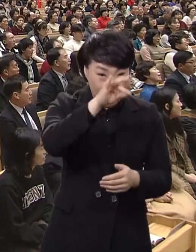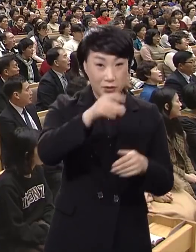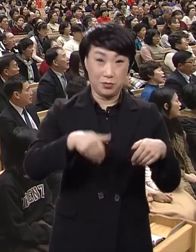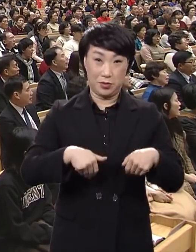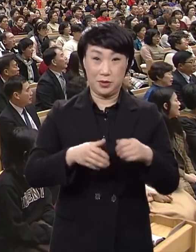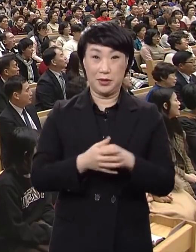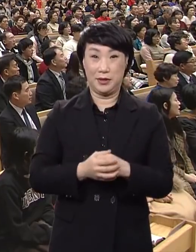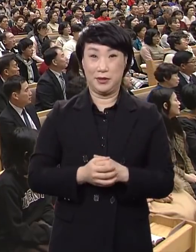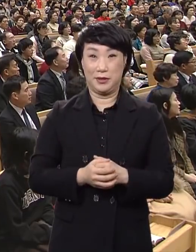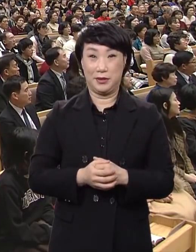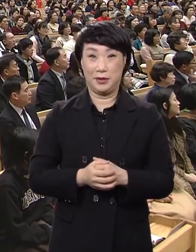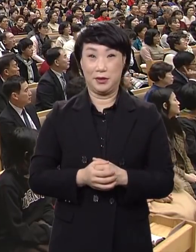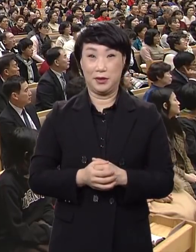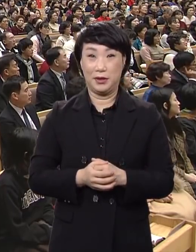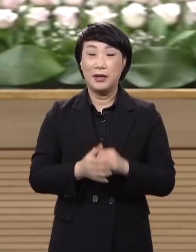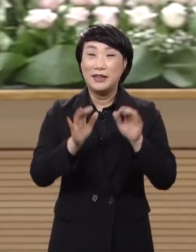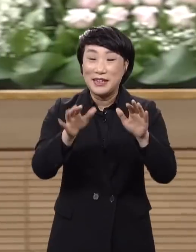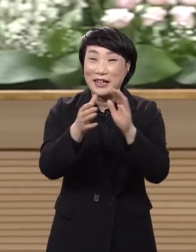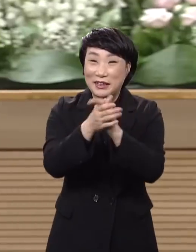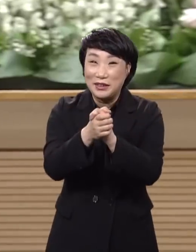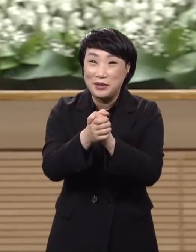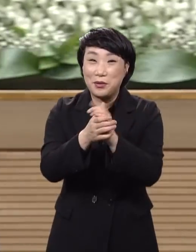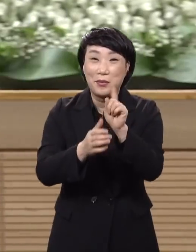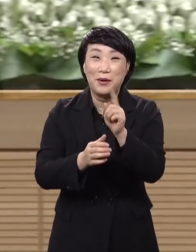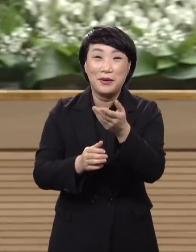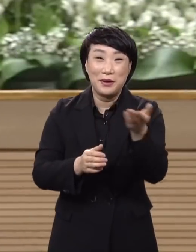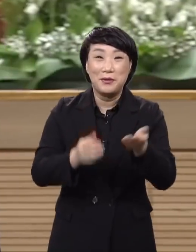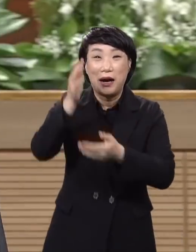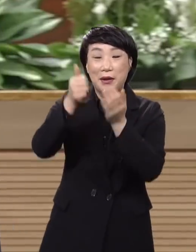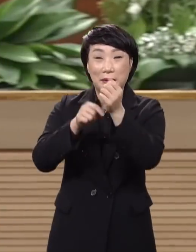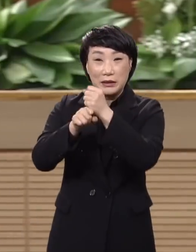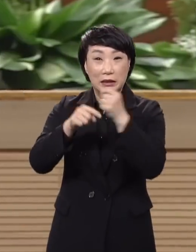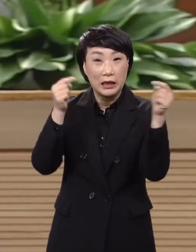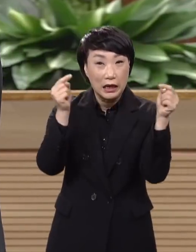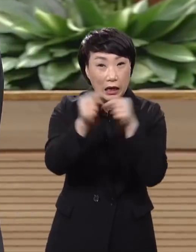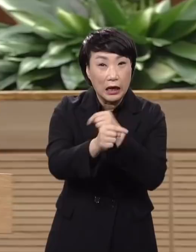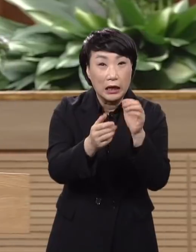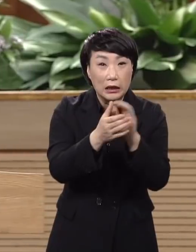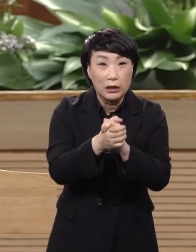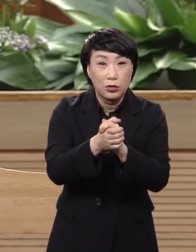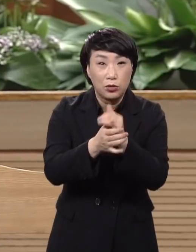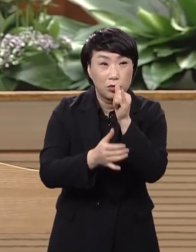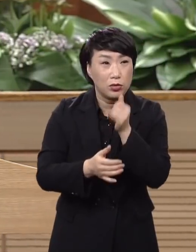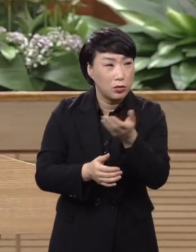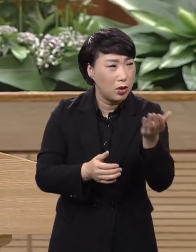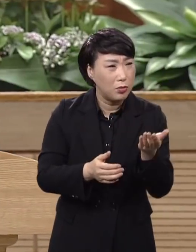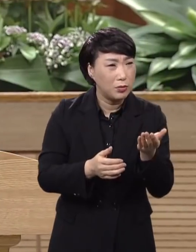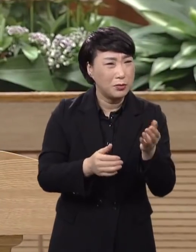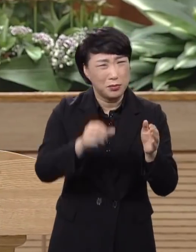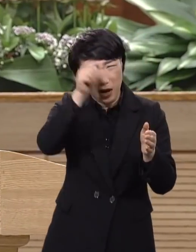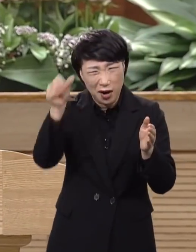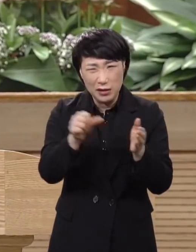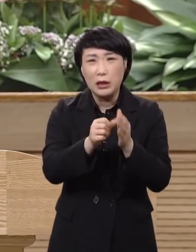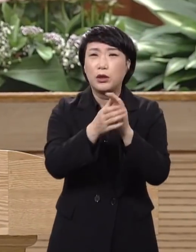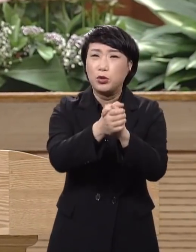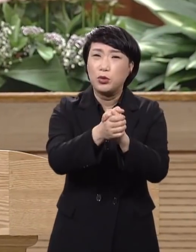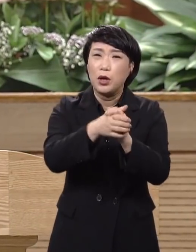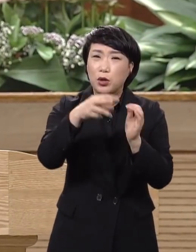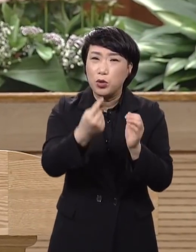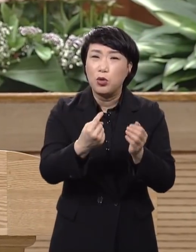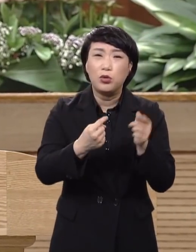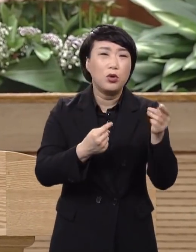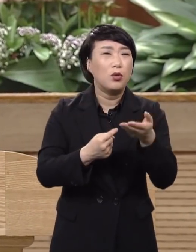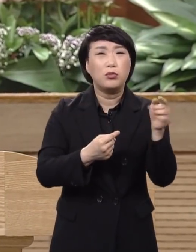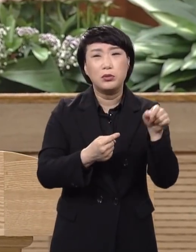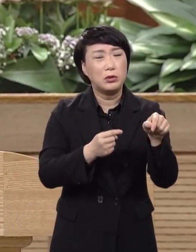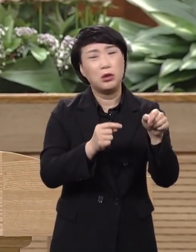우선이야. 기도도 하나님의 뜻에 맞지 않는 기도를 하게 되면 평생 동안 기도하고 얻는